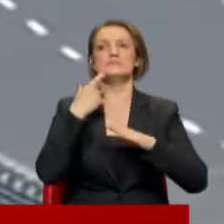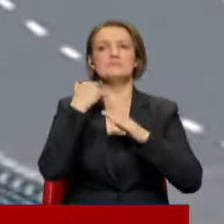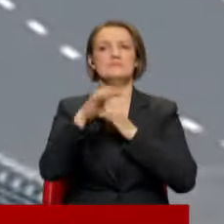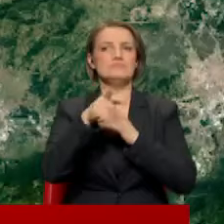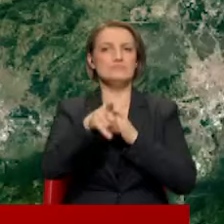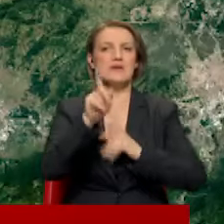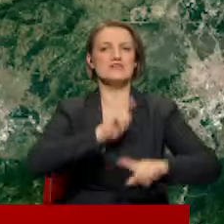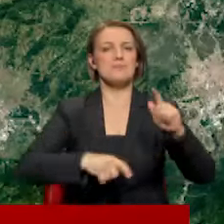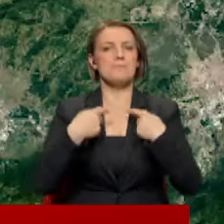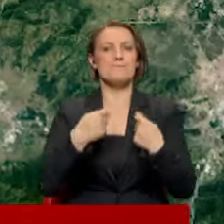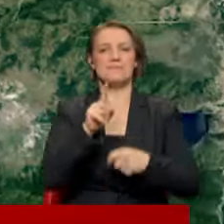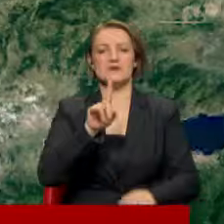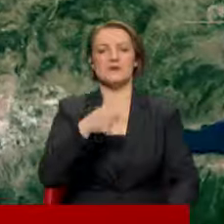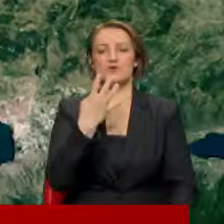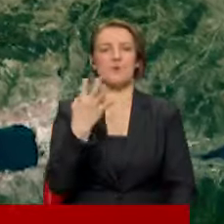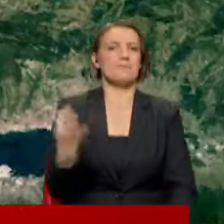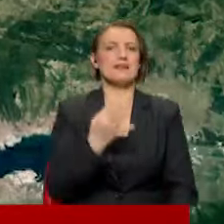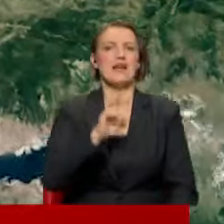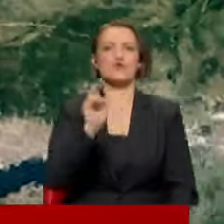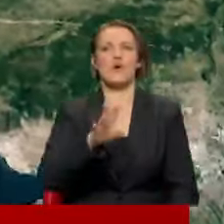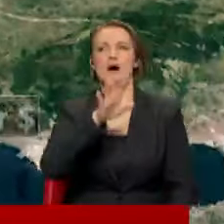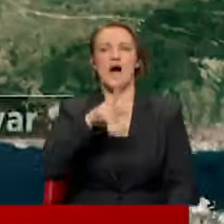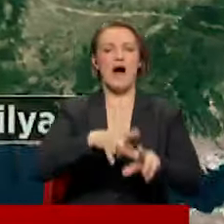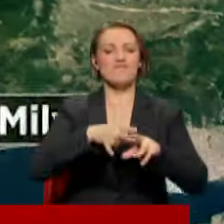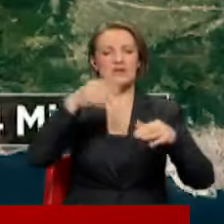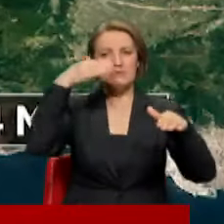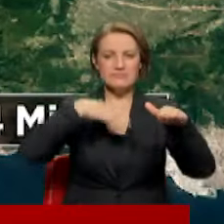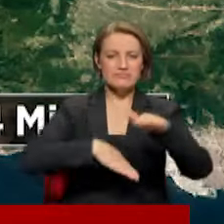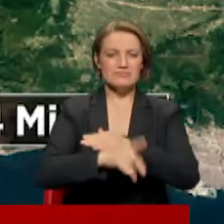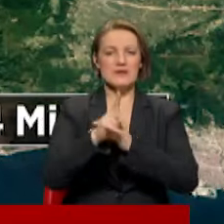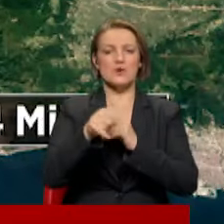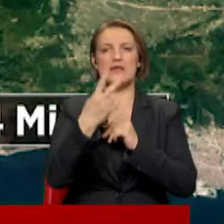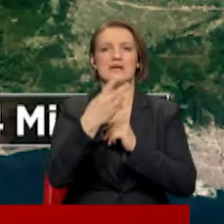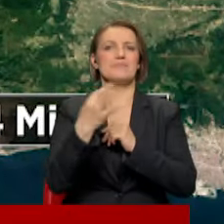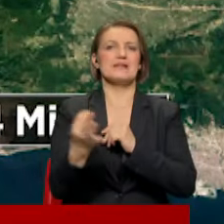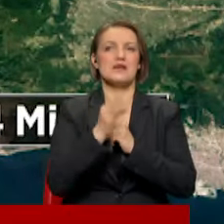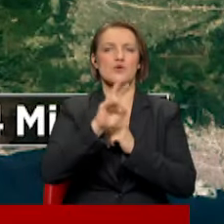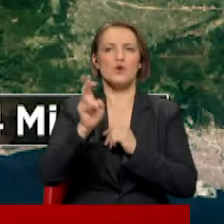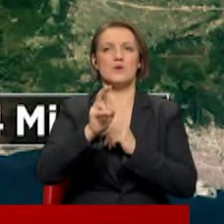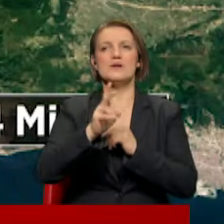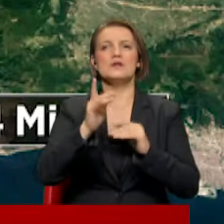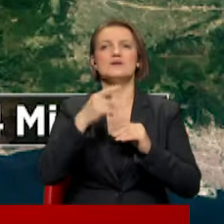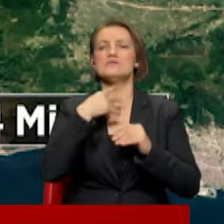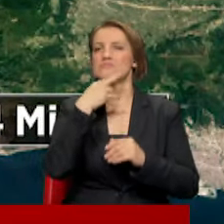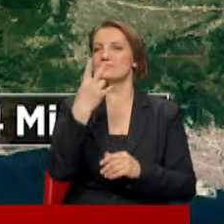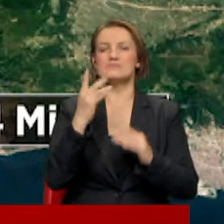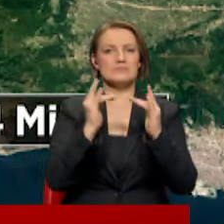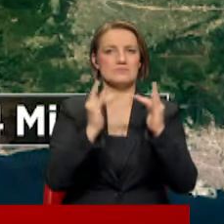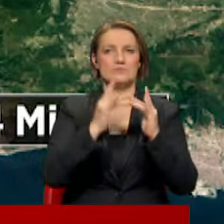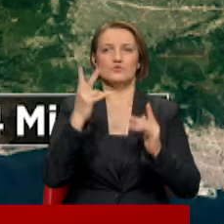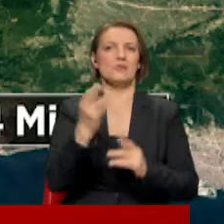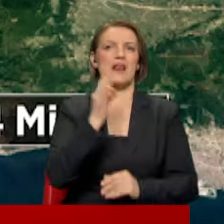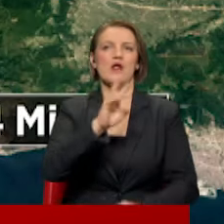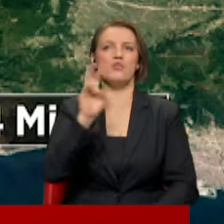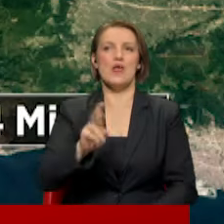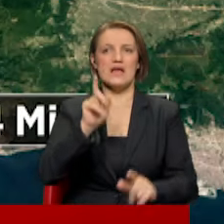köprüsünün yapım maliyeti 1.4 milyar dolar Avrasya tünelinin 1.2 milyar dolar Yavuz Sultan Selim köprüsünün ise 3 milyar